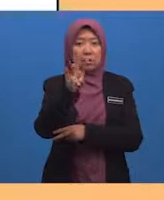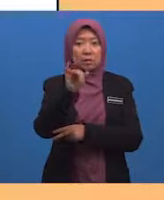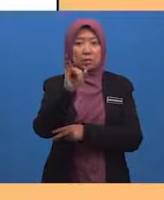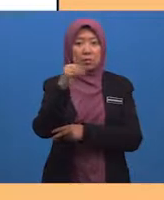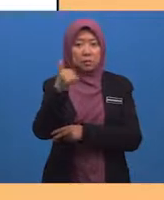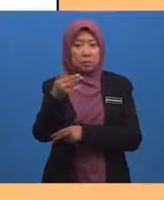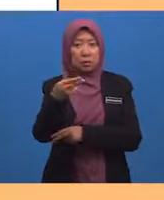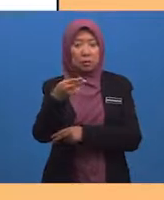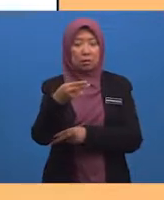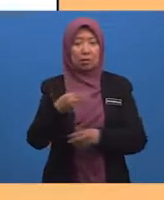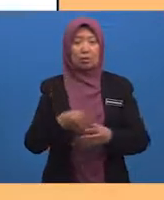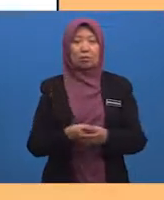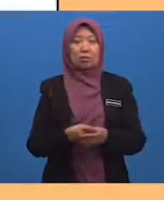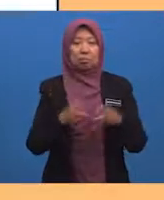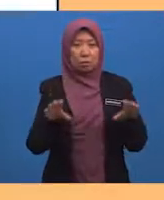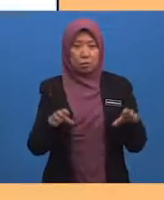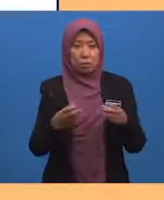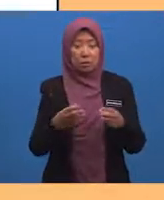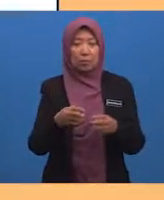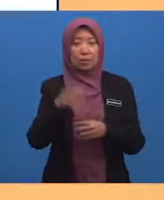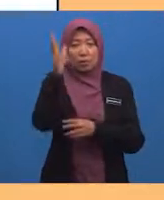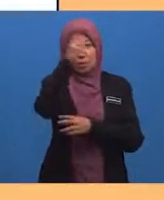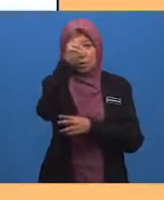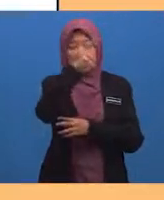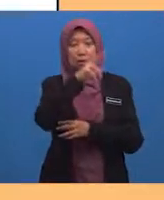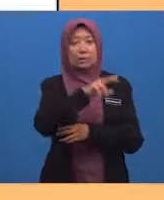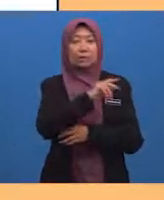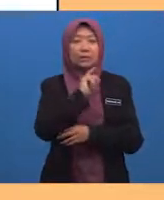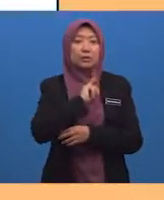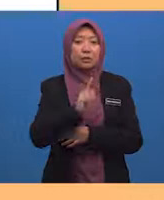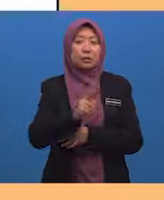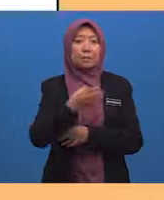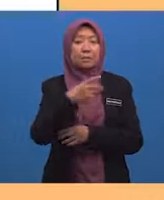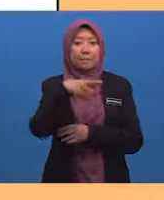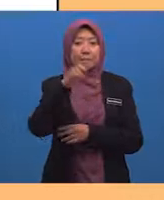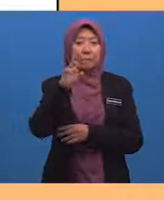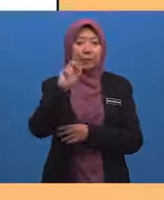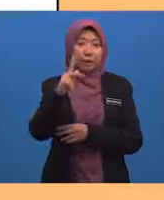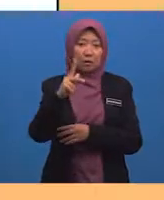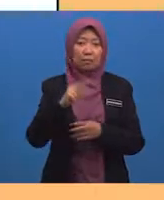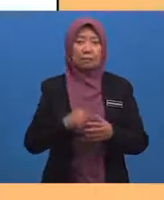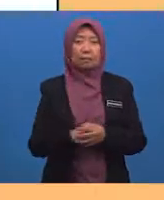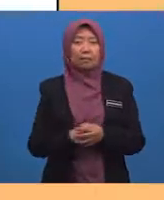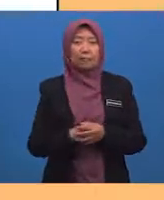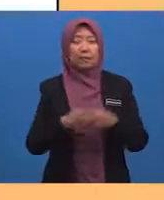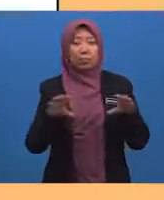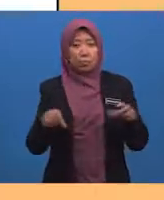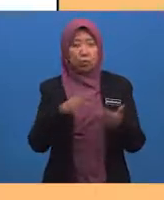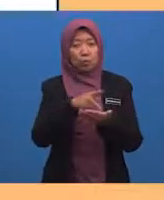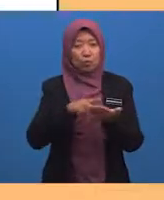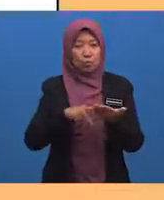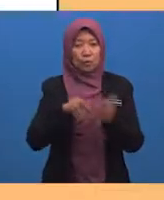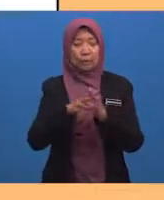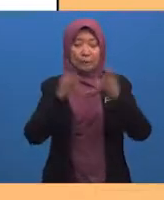Islam di Perlak. Pada awal abad ke-10 Masihi, telah didirikan pusat pendidikan